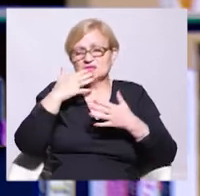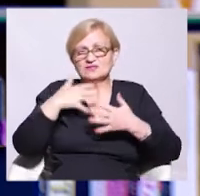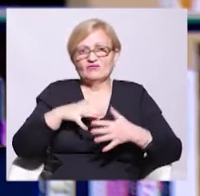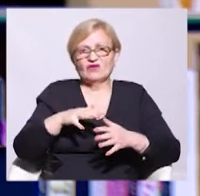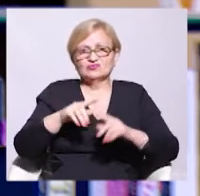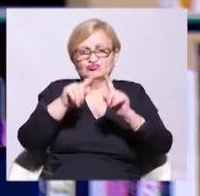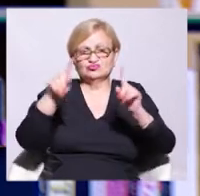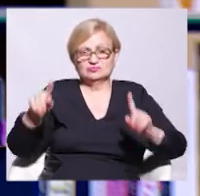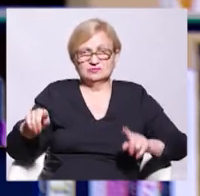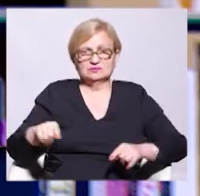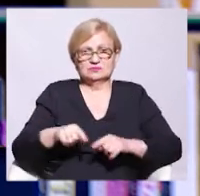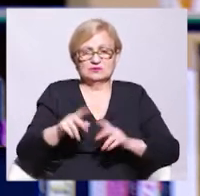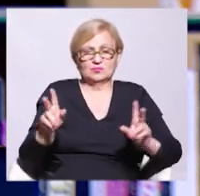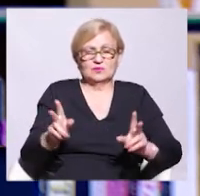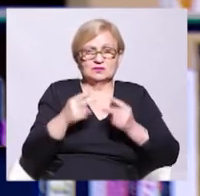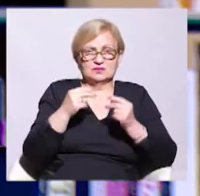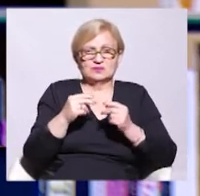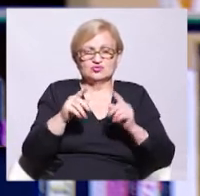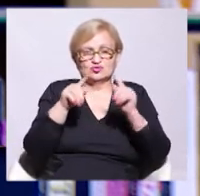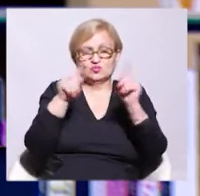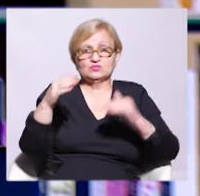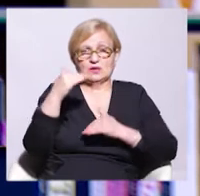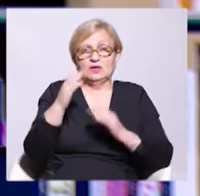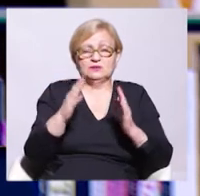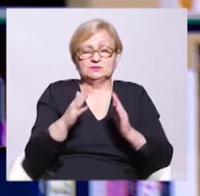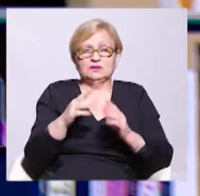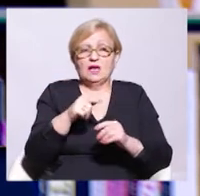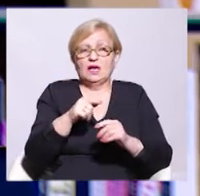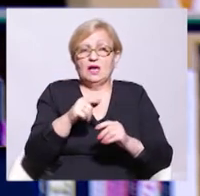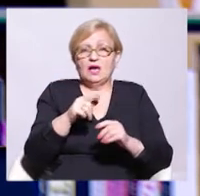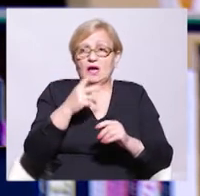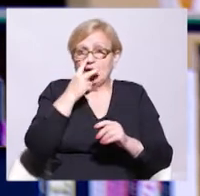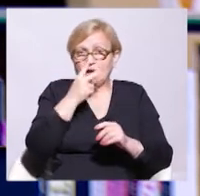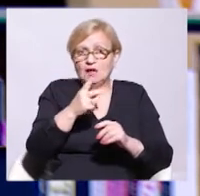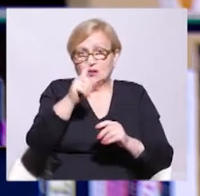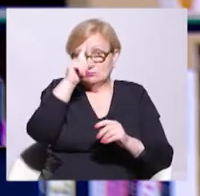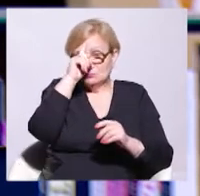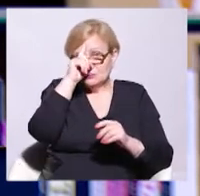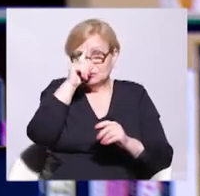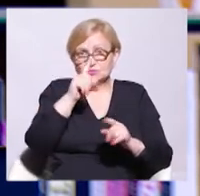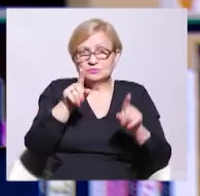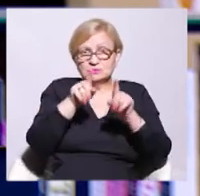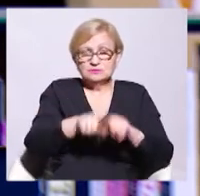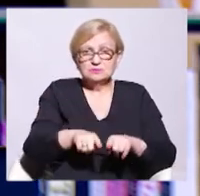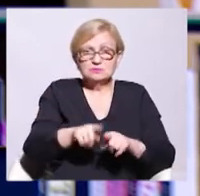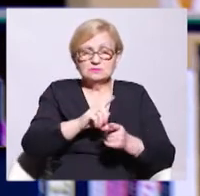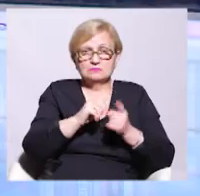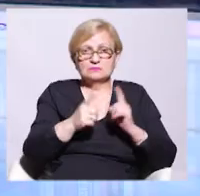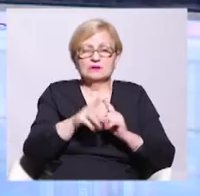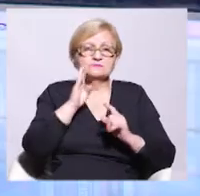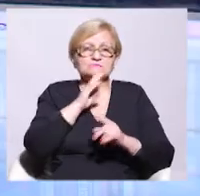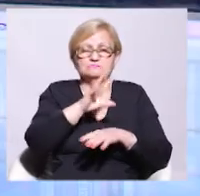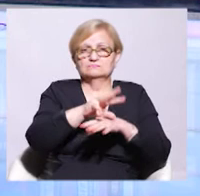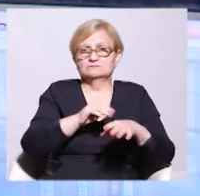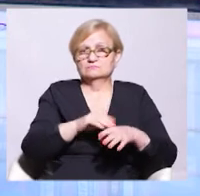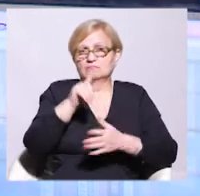შეაცურებს, რომ განადგურებისგან იხსნას. ამ სასწაულის მხილველი ბიჭიც დედასავით მორწმუნე გახდება